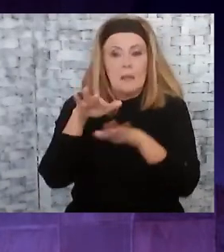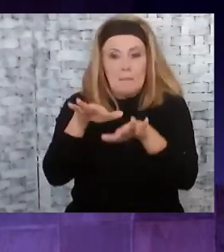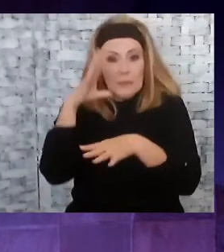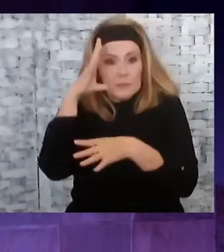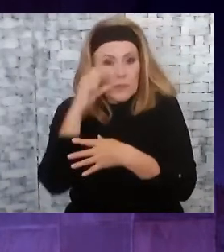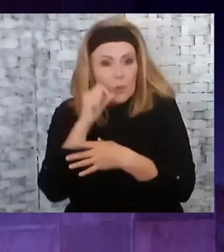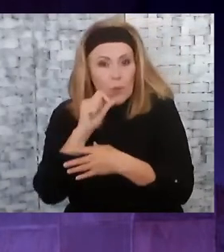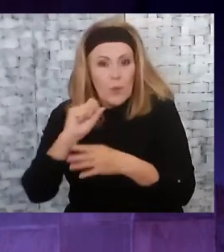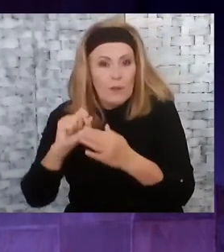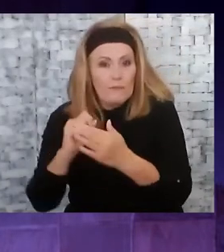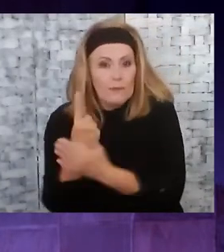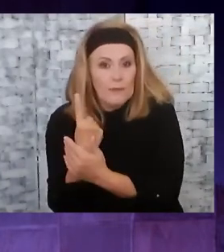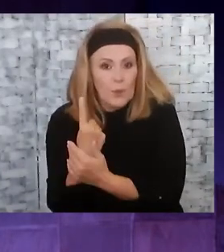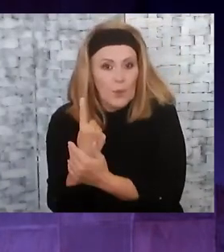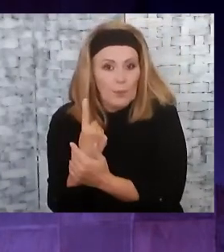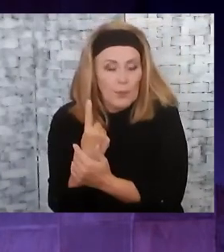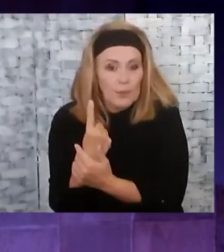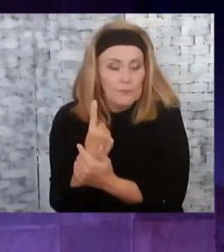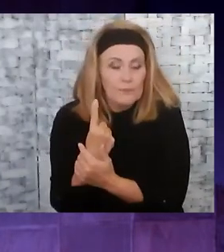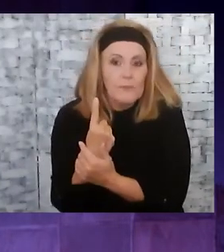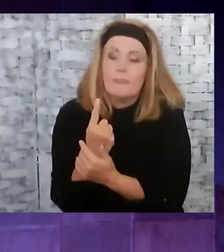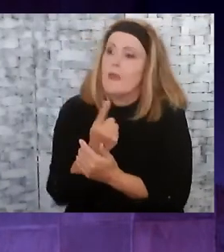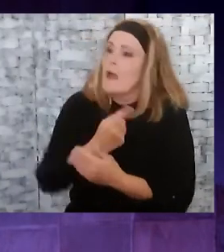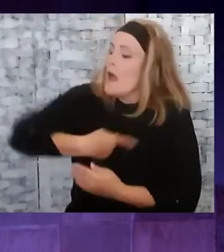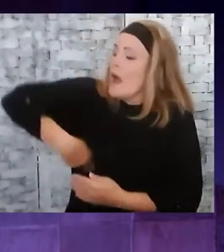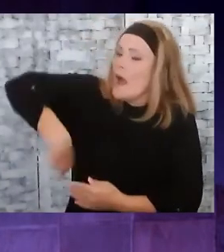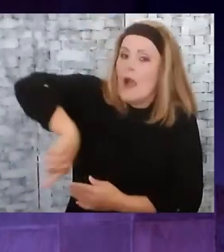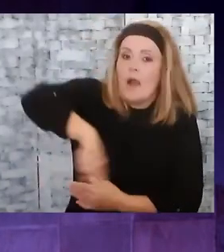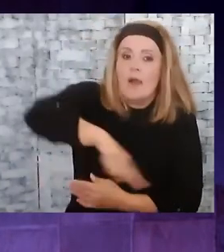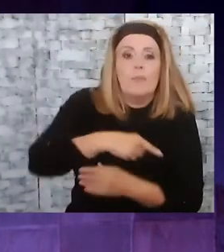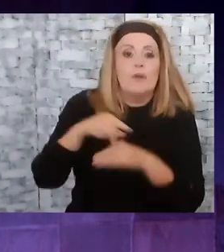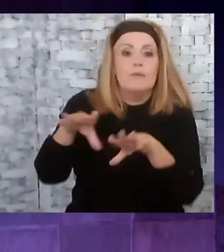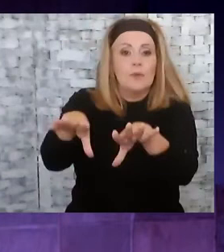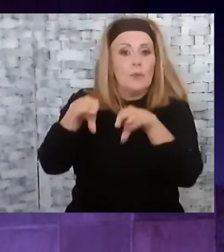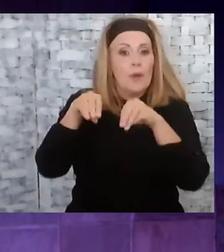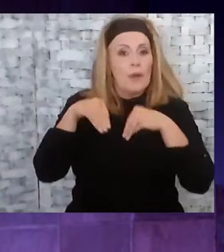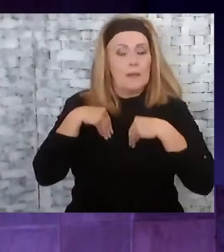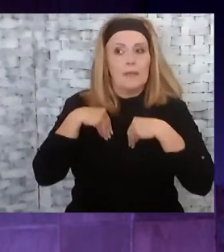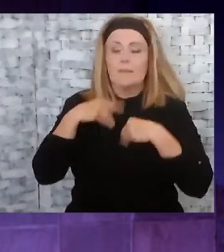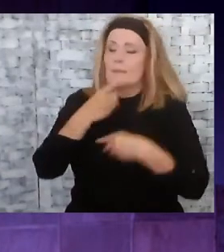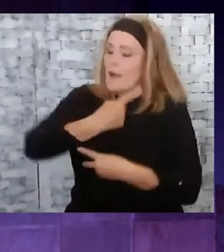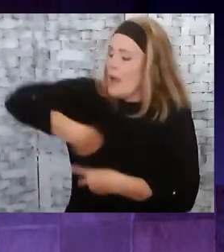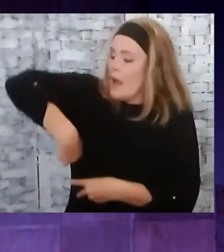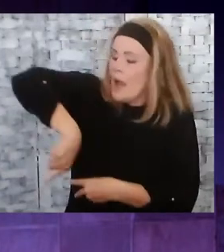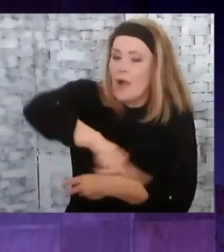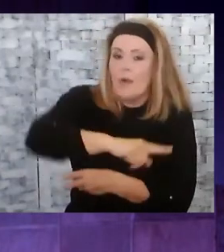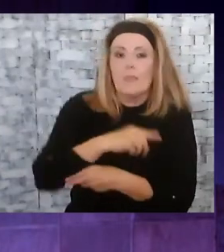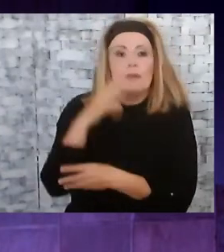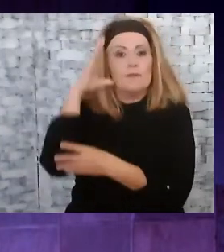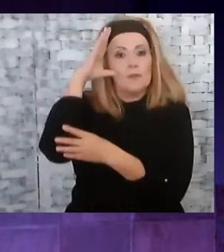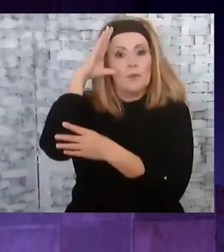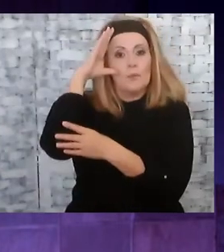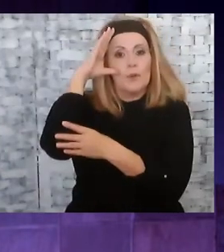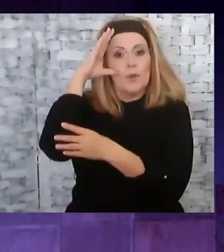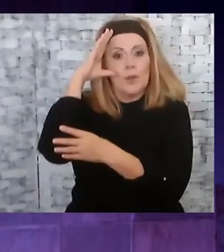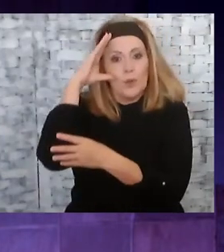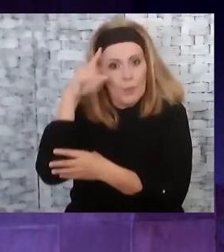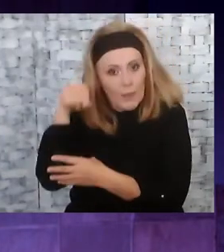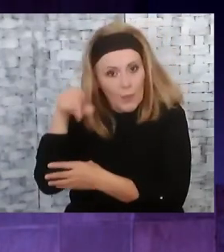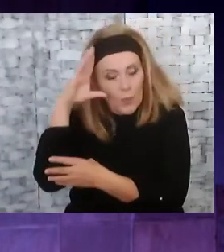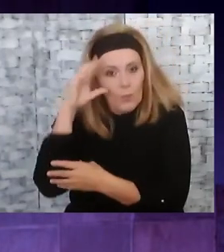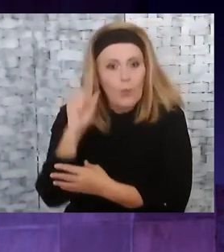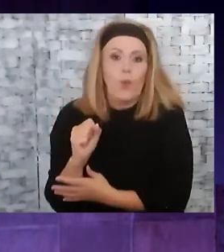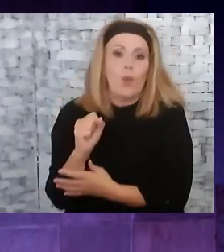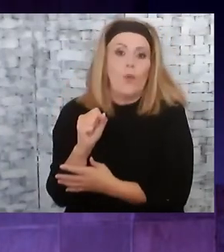van ons praat. Almal wat hom aangeneem het, almal wat in hom glo, dis ek en jy. Hy skryf van ons. Luister gou